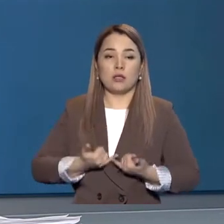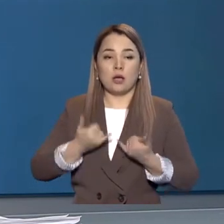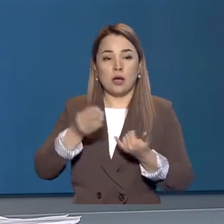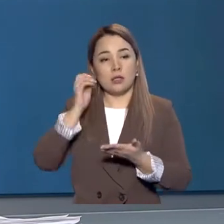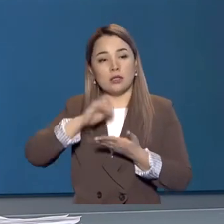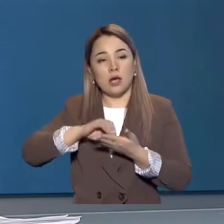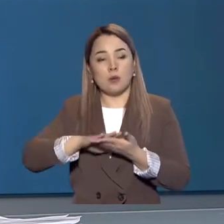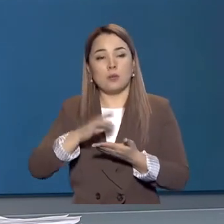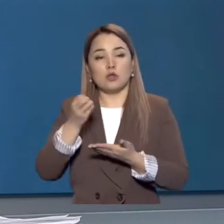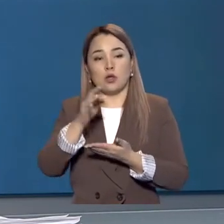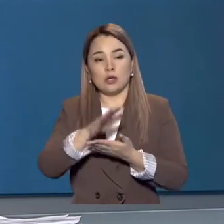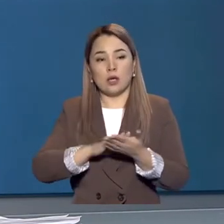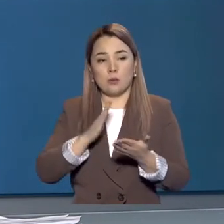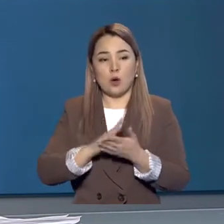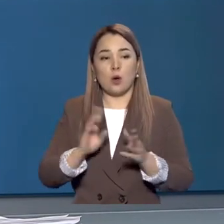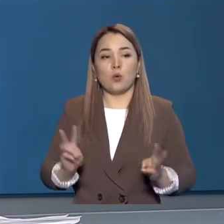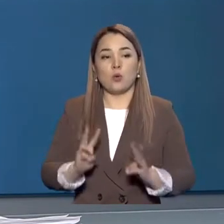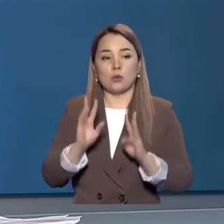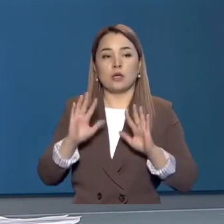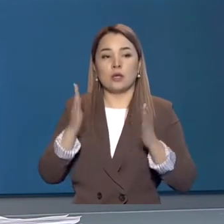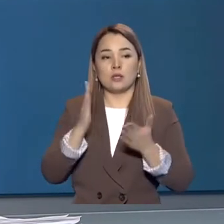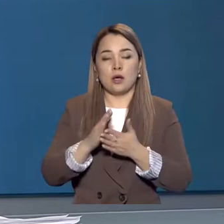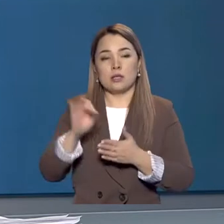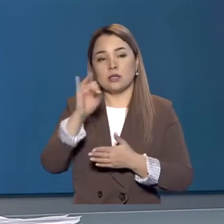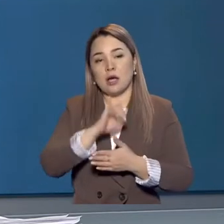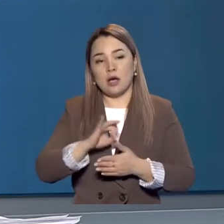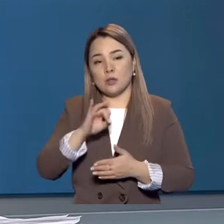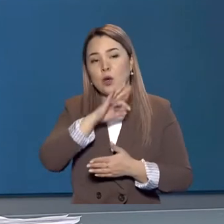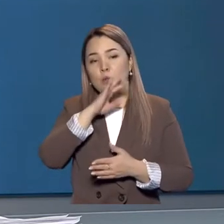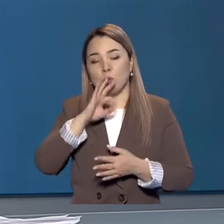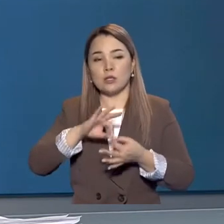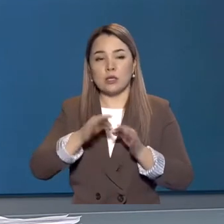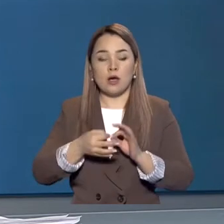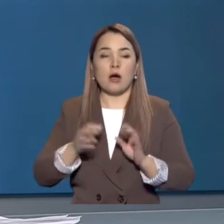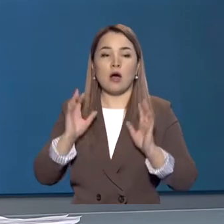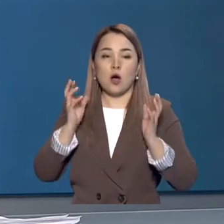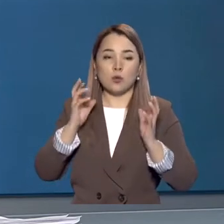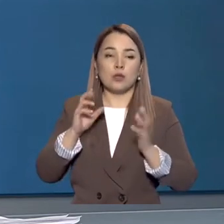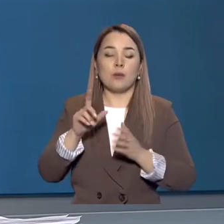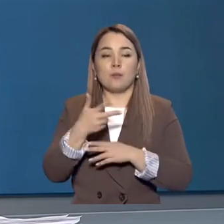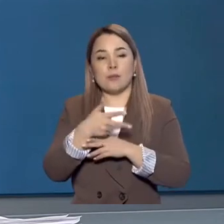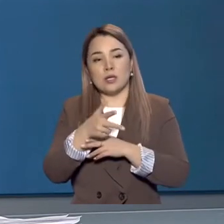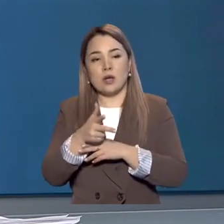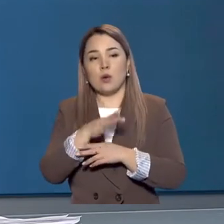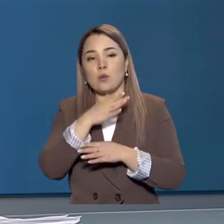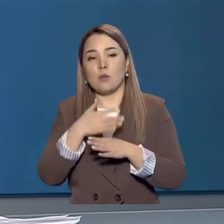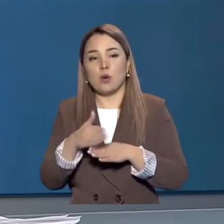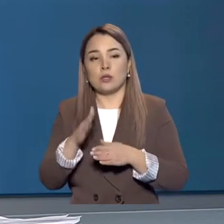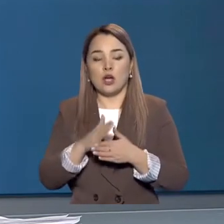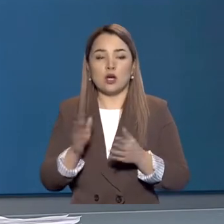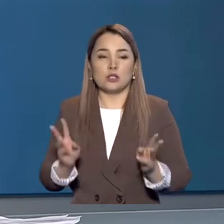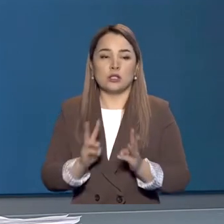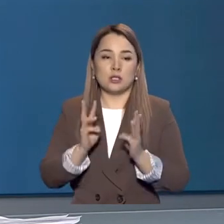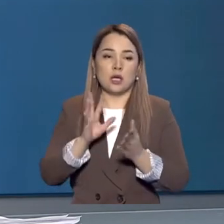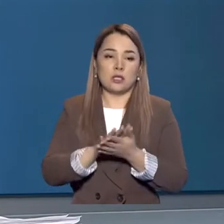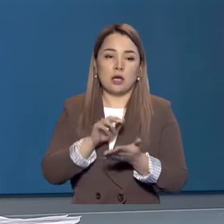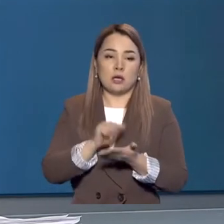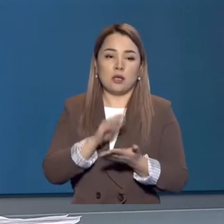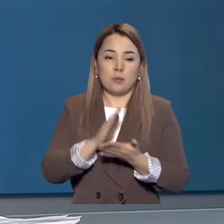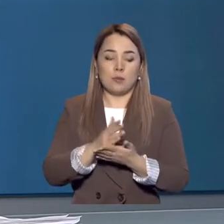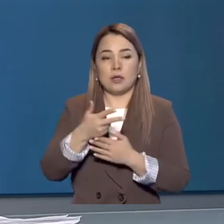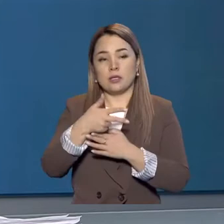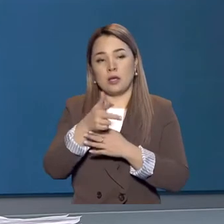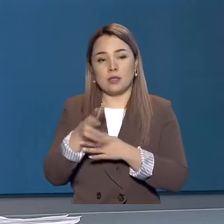цифрландыру жалғасып жатыр. Өрт кезінде мұрағаттық жазбалар, түпнұсқадағы аудио-бейне қордың біраз бөлігі жанып кеткен еді. Қалған